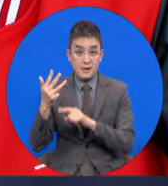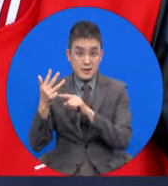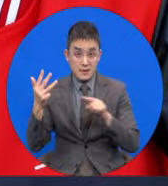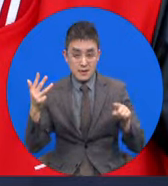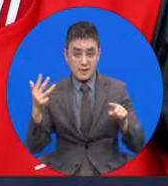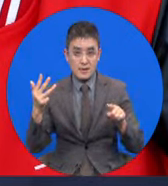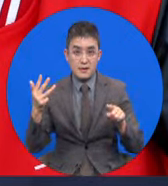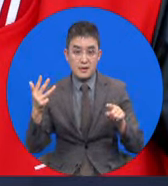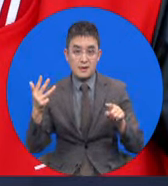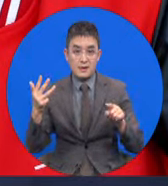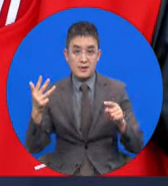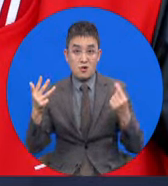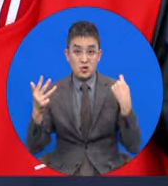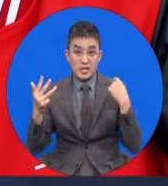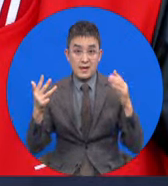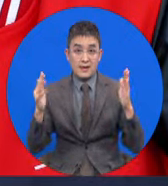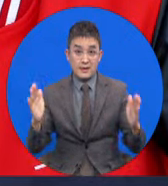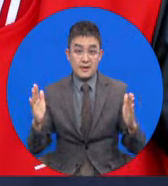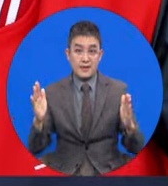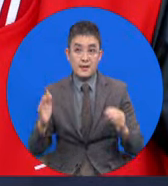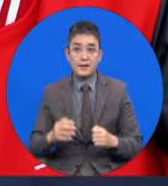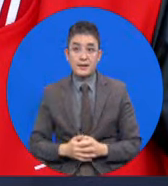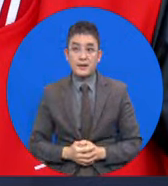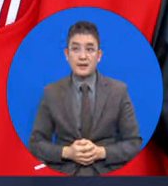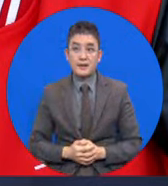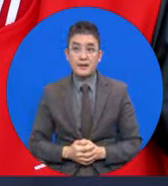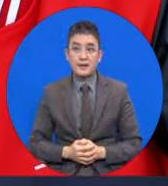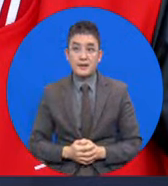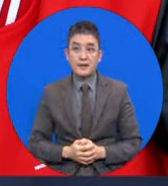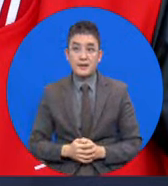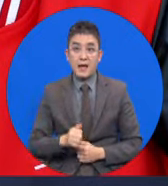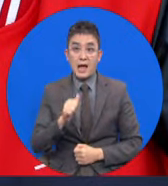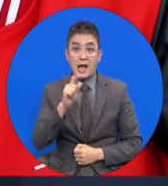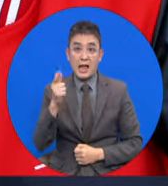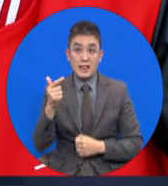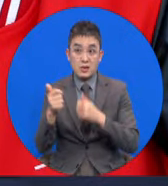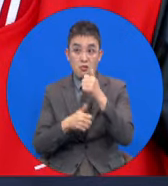선거 지원 나간 곳 한동훈 비대위원장 136곳